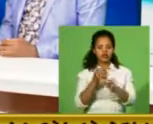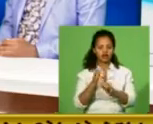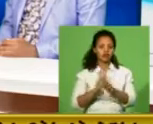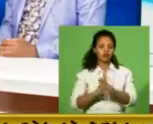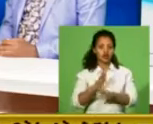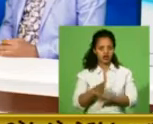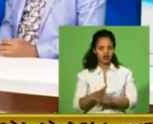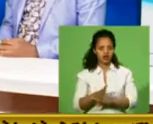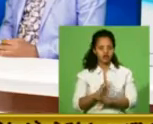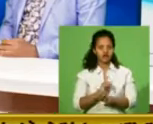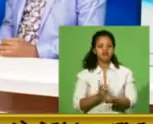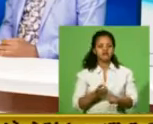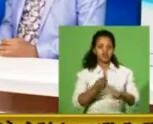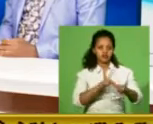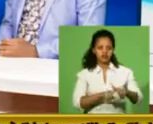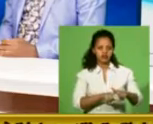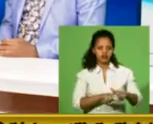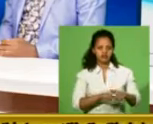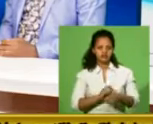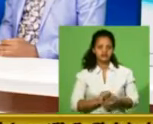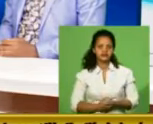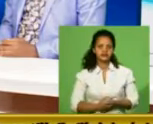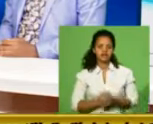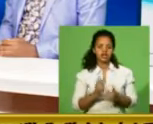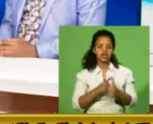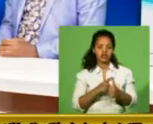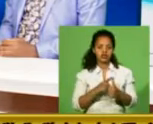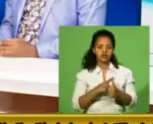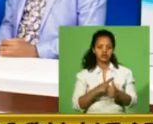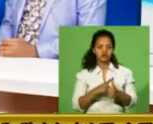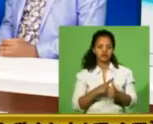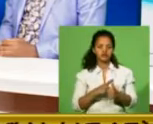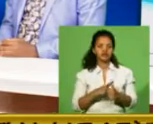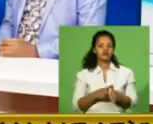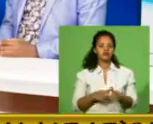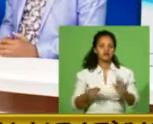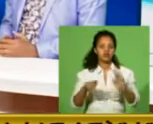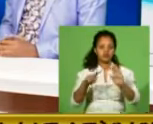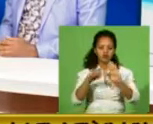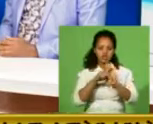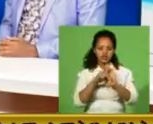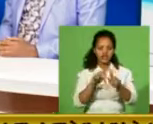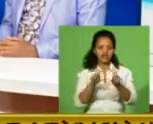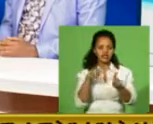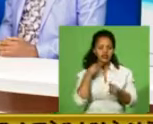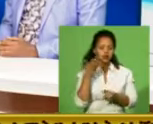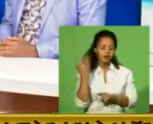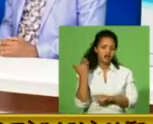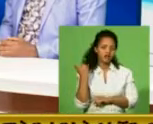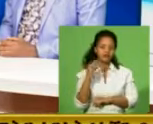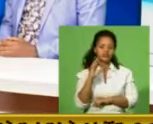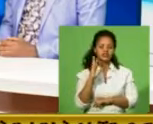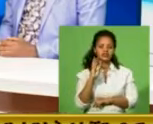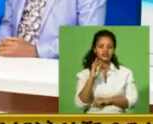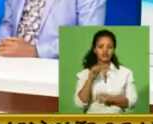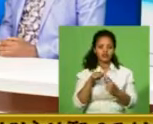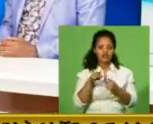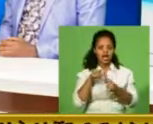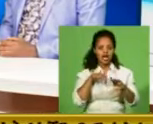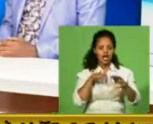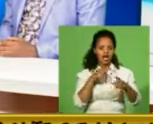በኋላ እመለስበታለሁ። አንደኛው ፖዚቲቭ ለየት የሚለው ባለፈው ያው 6 ወደዚህ አመልጦ